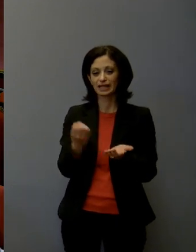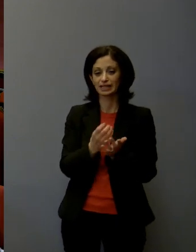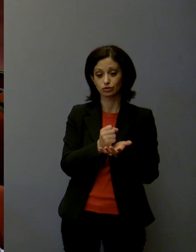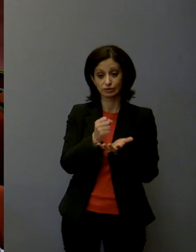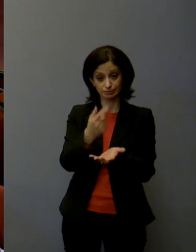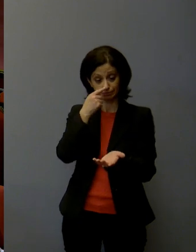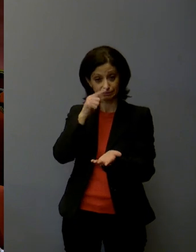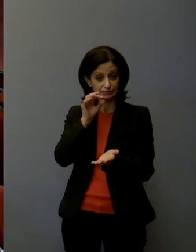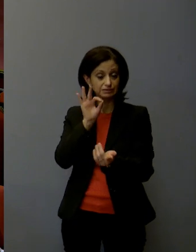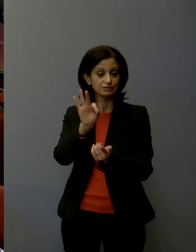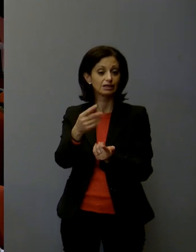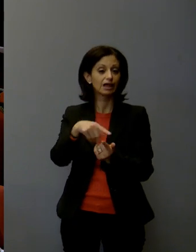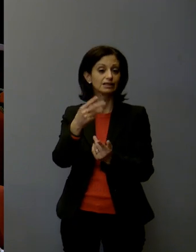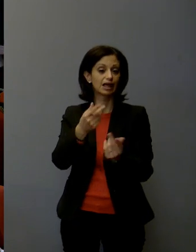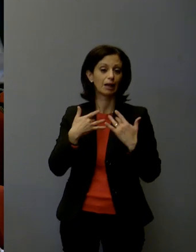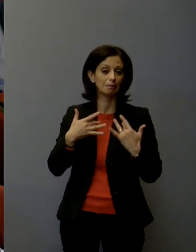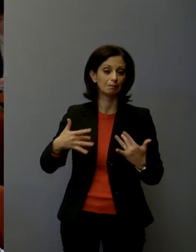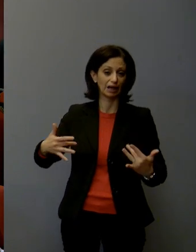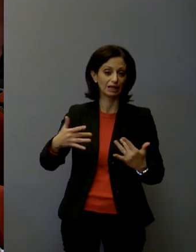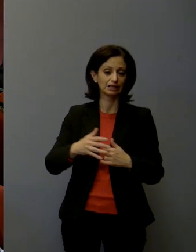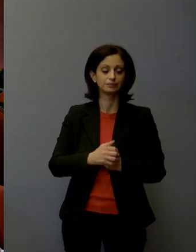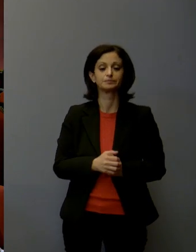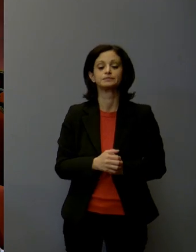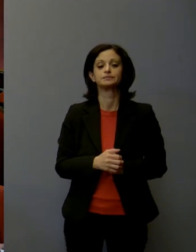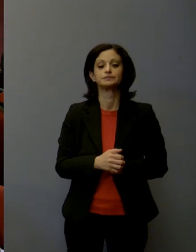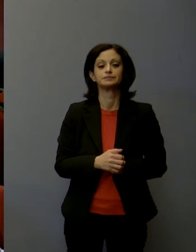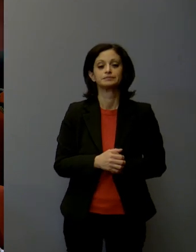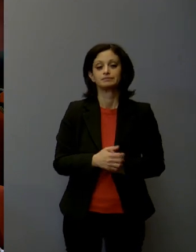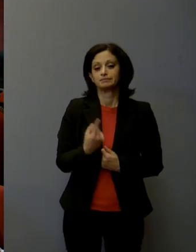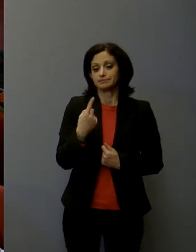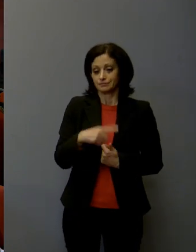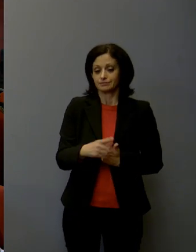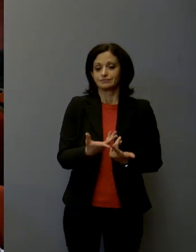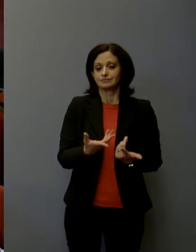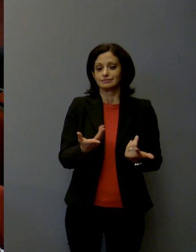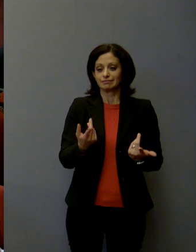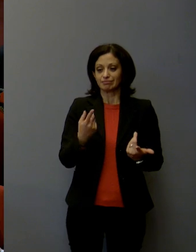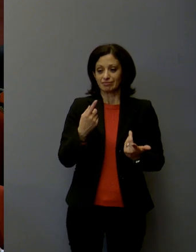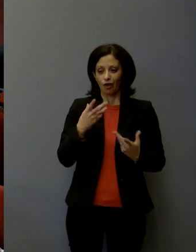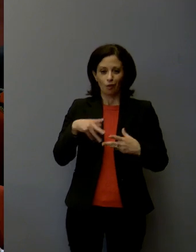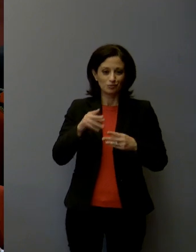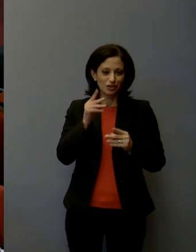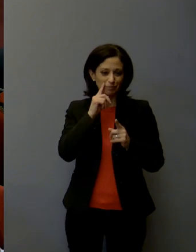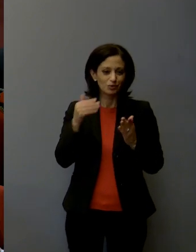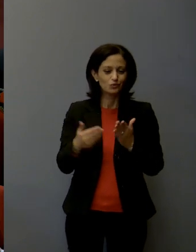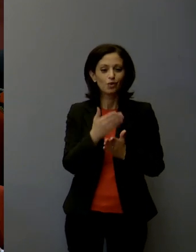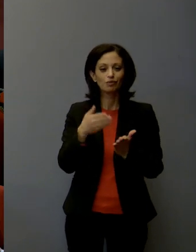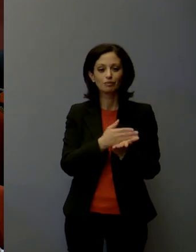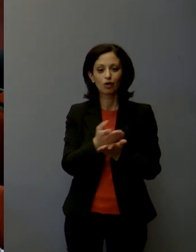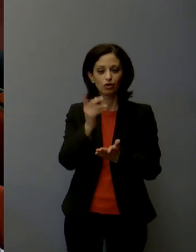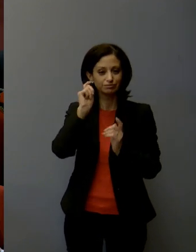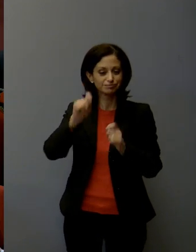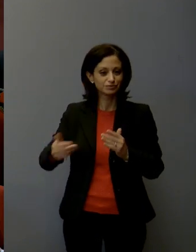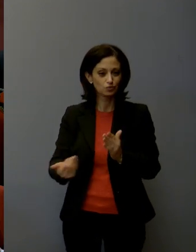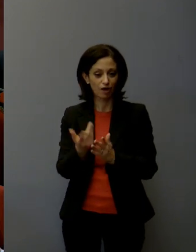che potrebbero essere oggetto di questi finanziamenti e quindi in qualche modo dare un nuovo avvio a un nuovo percorso per questa